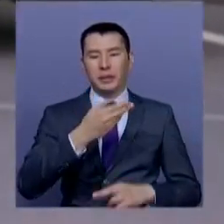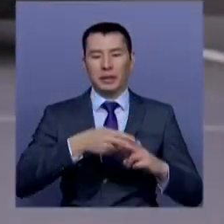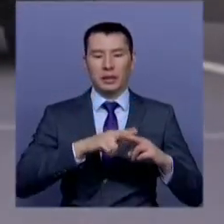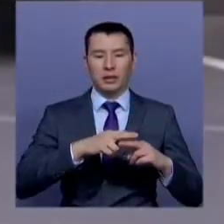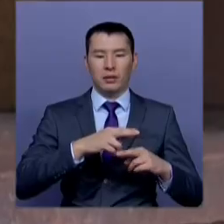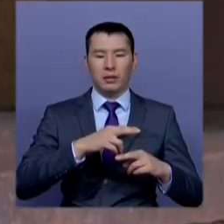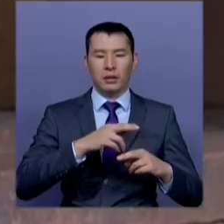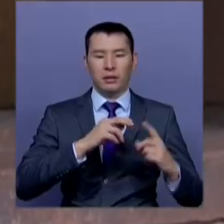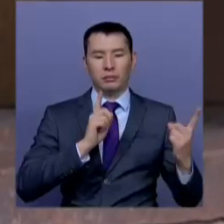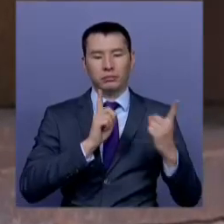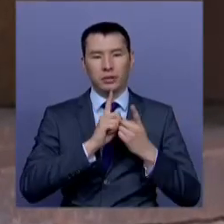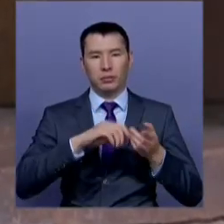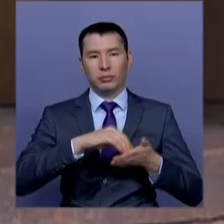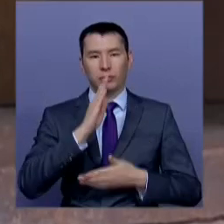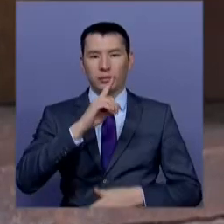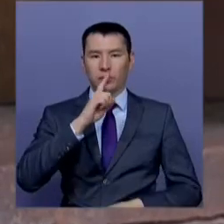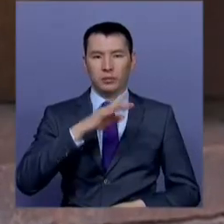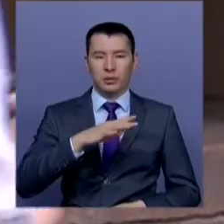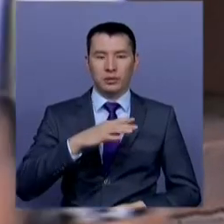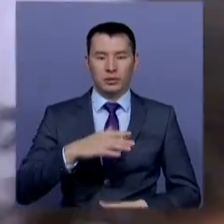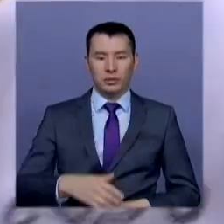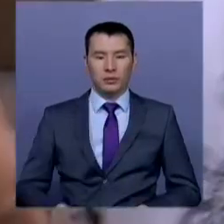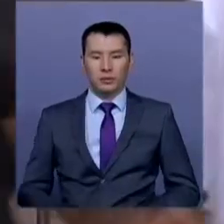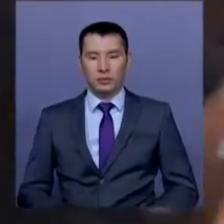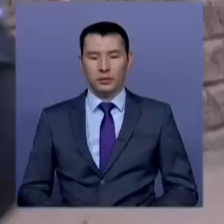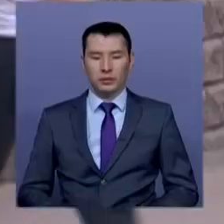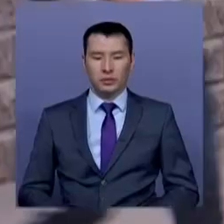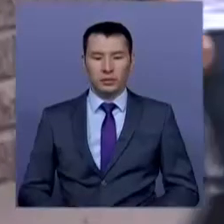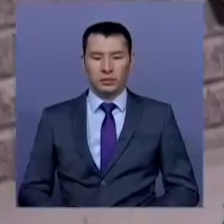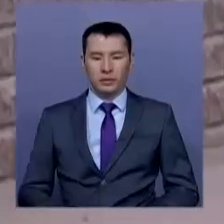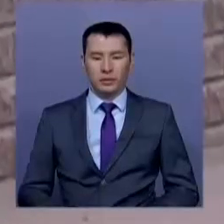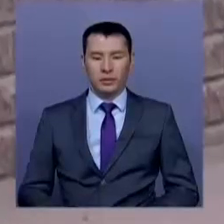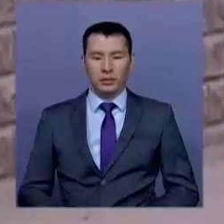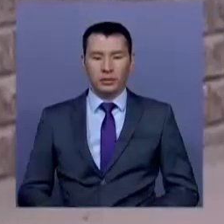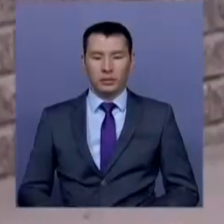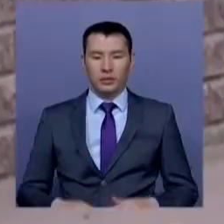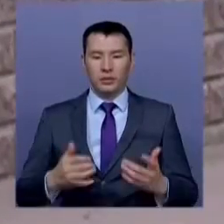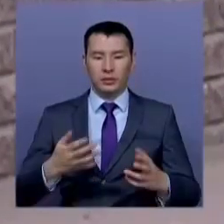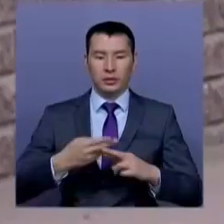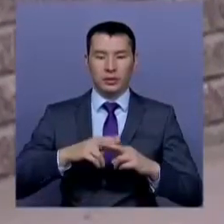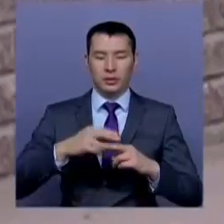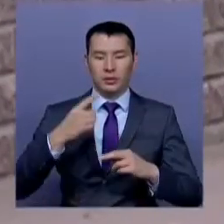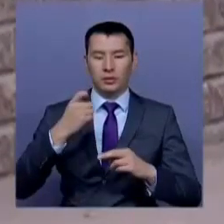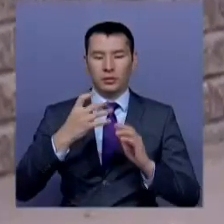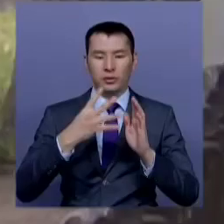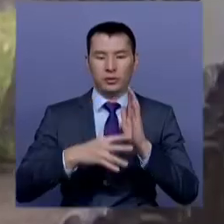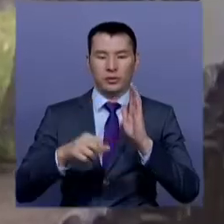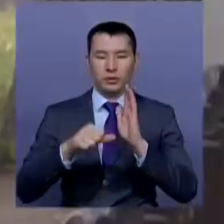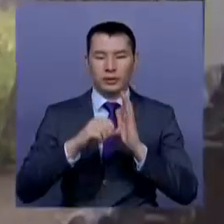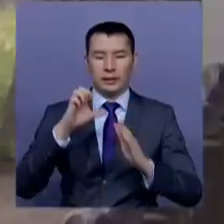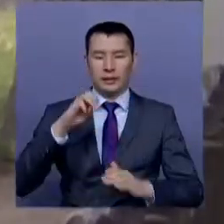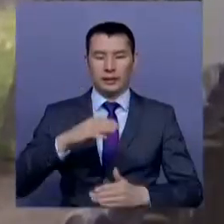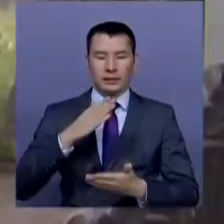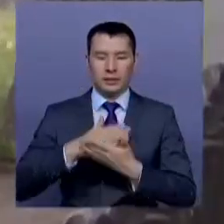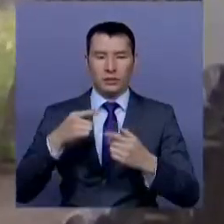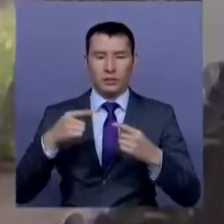ли к нам перекупщик. За полчаса никто так и не предложил продать телефон. Возможно, причина в карантине. Впрочем, в стране действует 196-я статья Уголовного